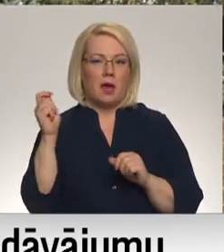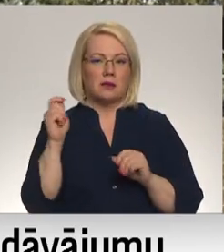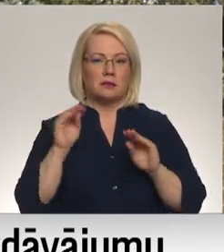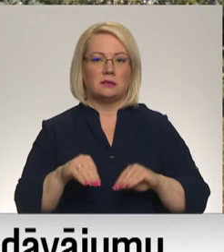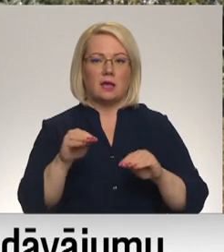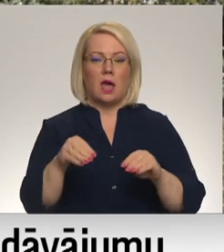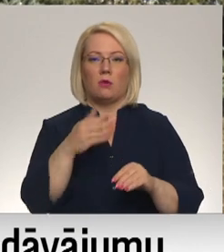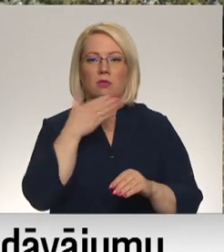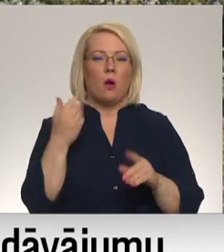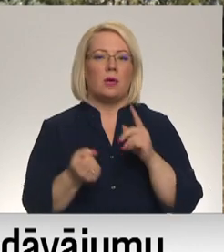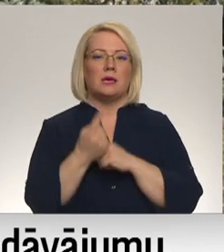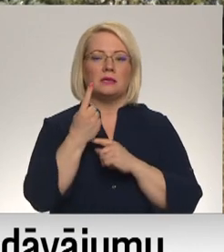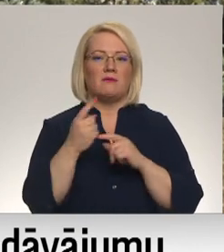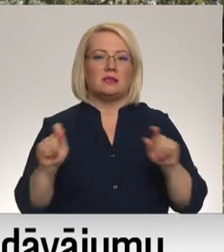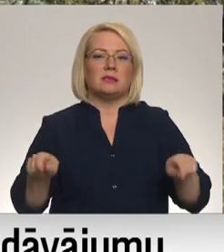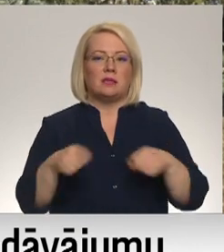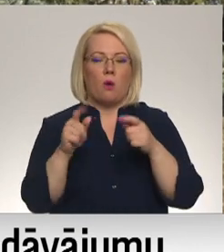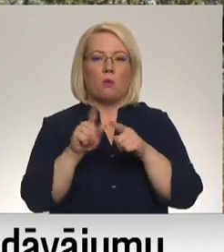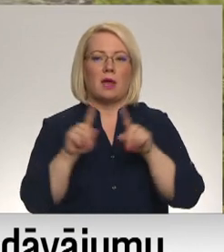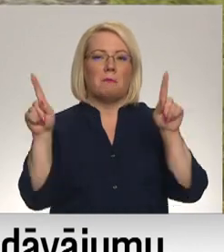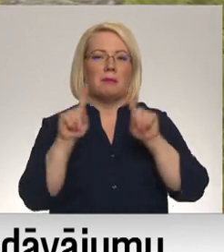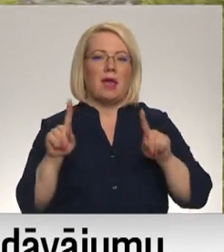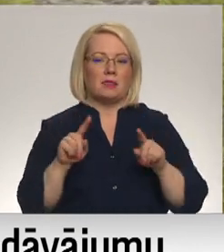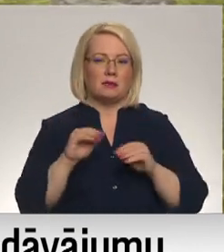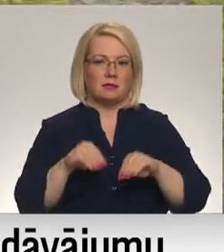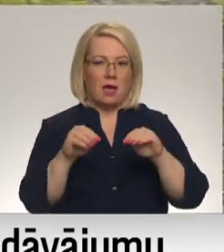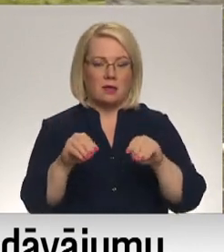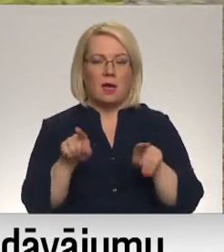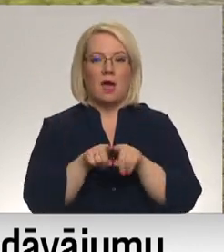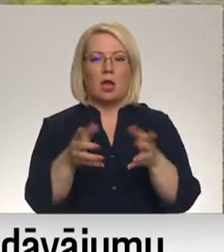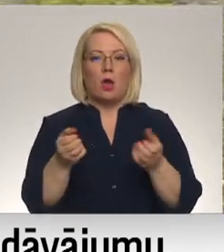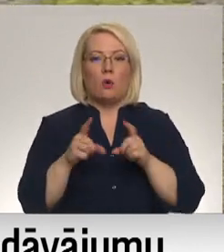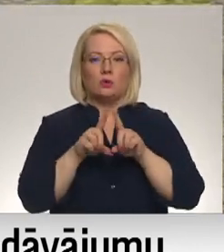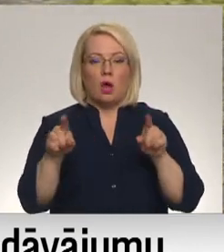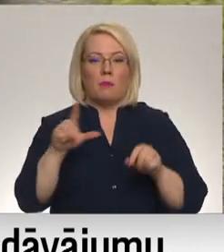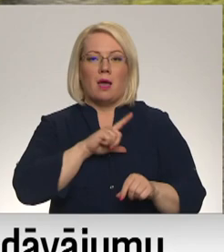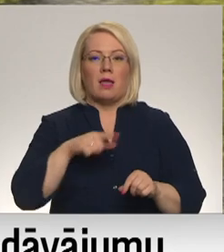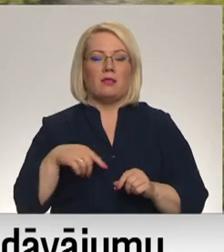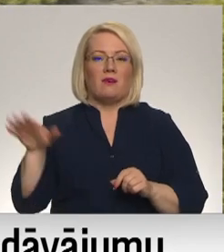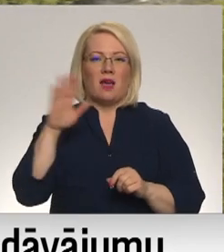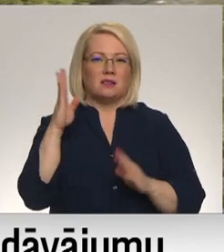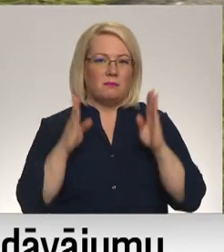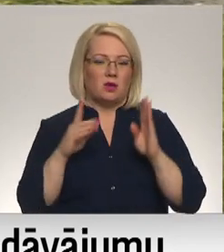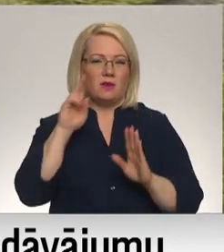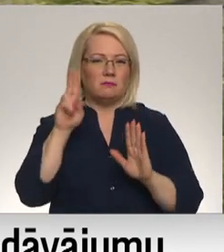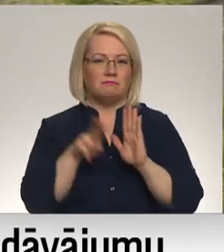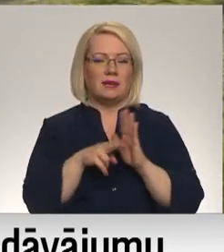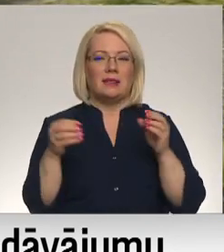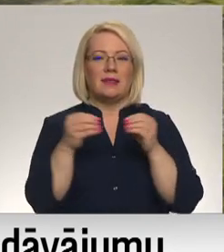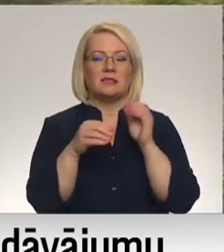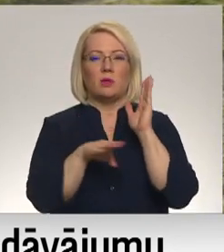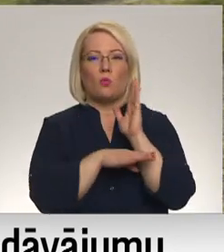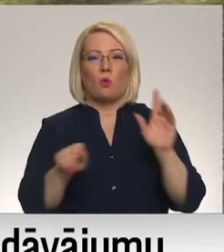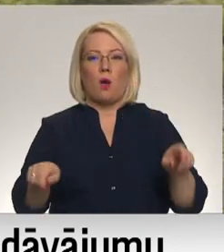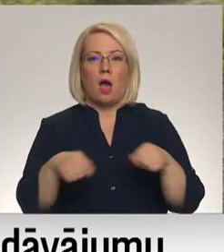izdevies izaudzēt, un arī ar priedzes stādiem. Arī uzņēmumā Latvijas valsts meži, kur paspārnē ir 10 kokaudzētavas,